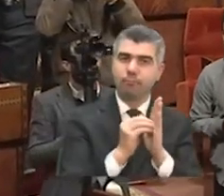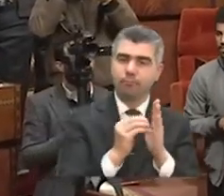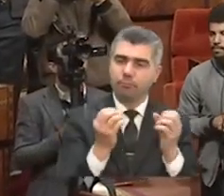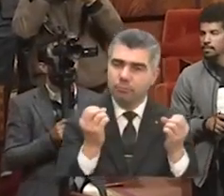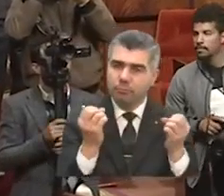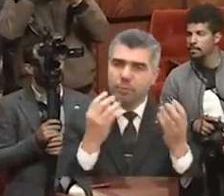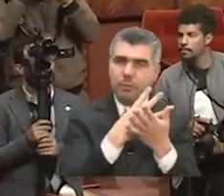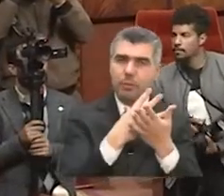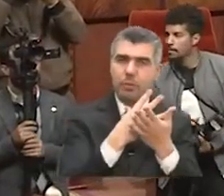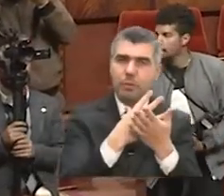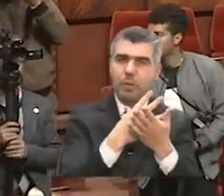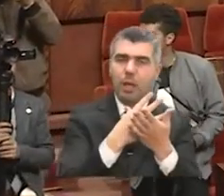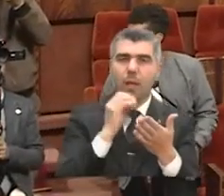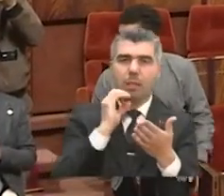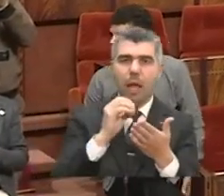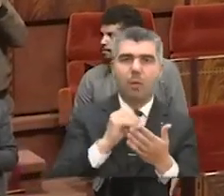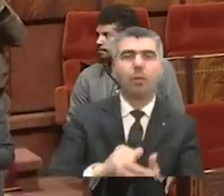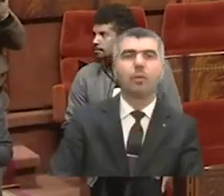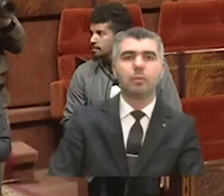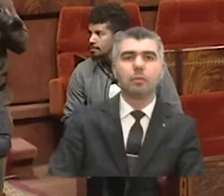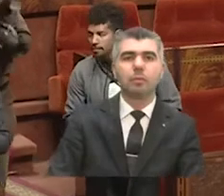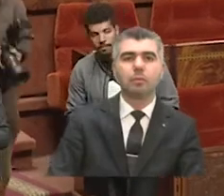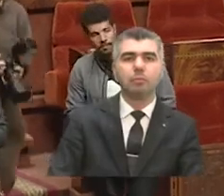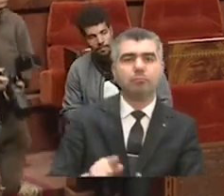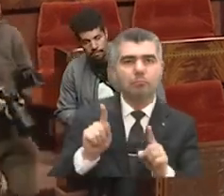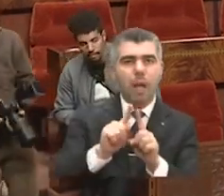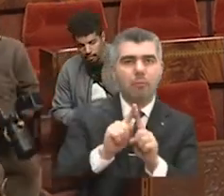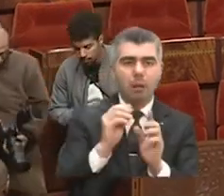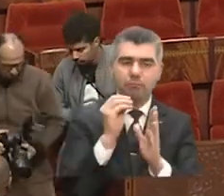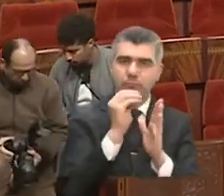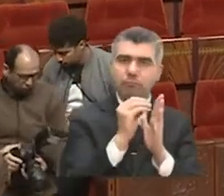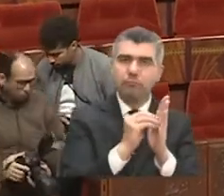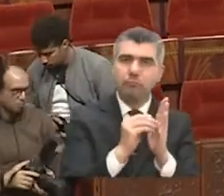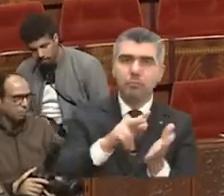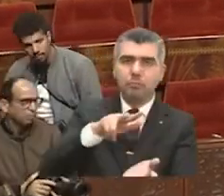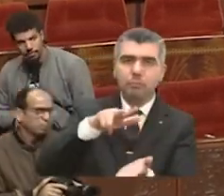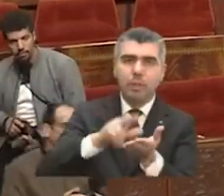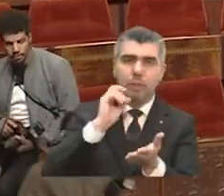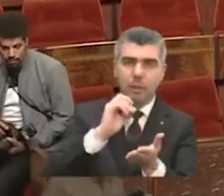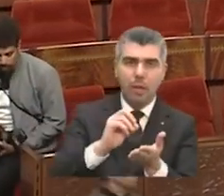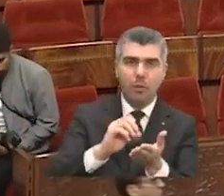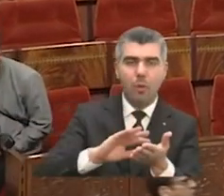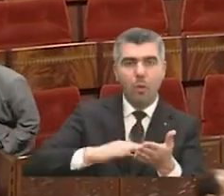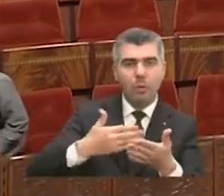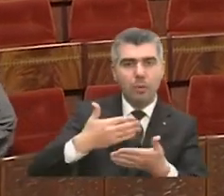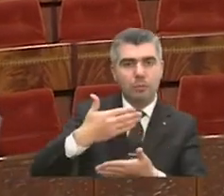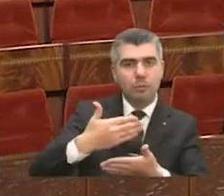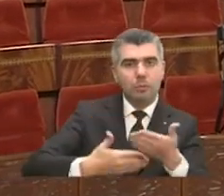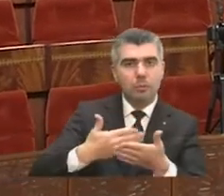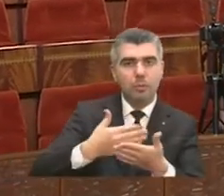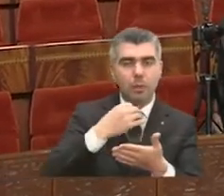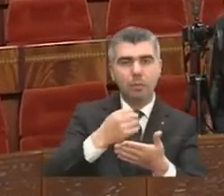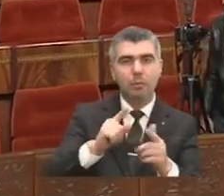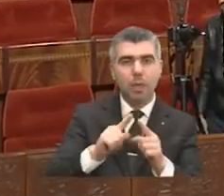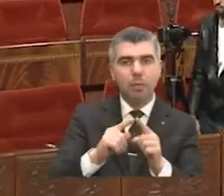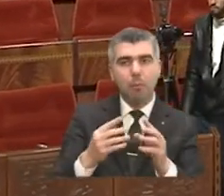l'Union européenne, exprime son état. Étonnement,